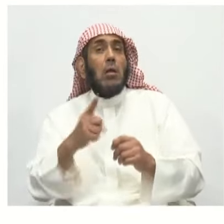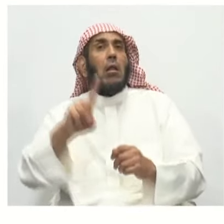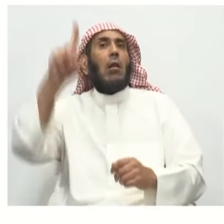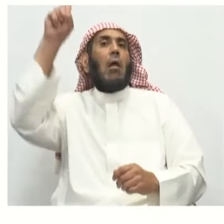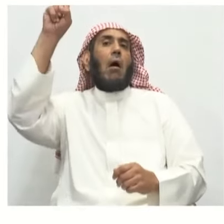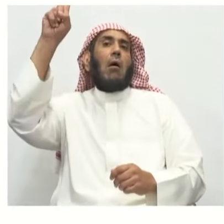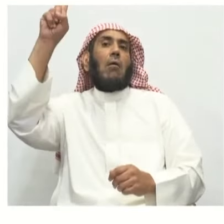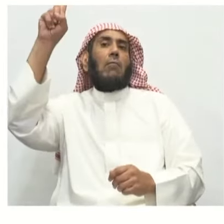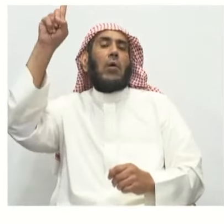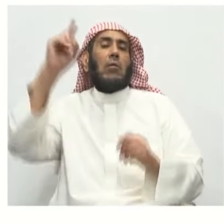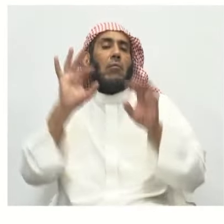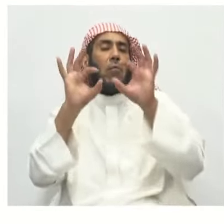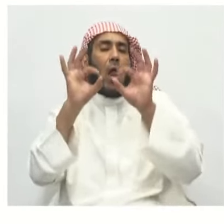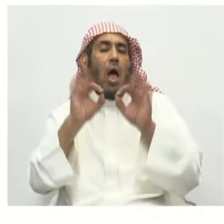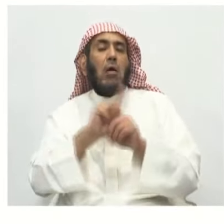الله